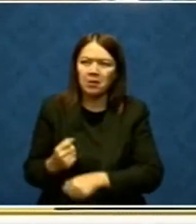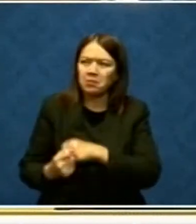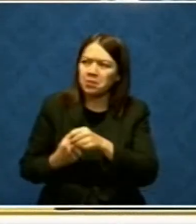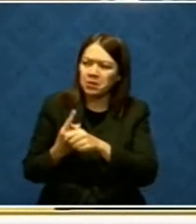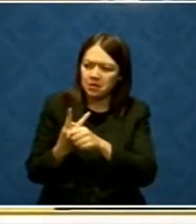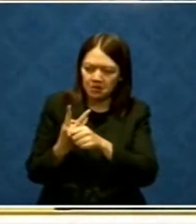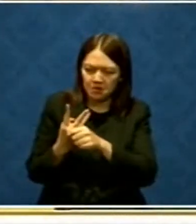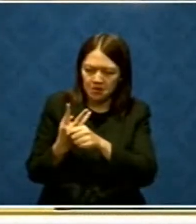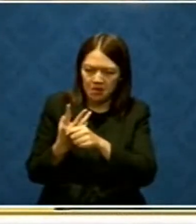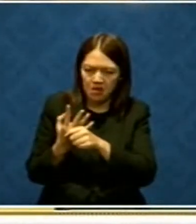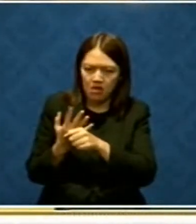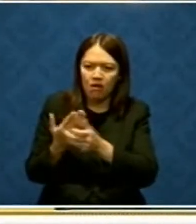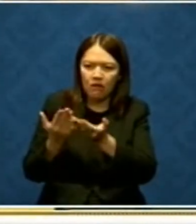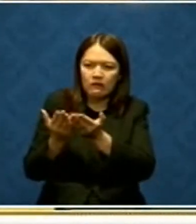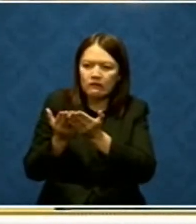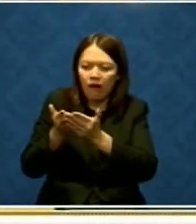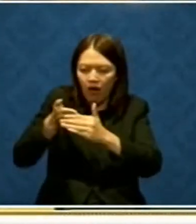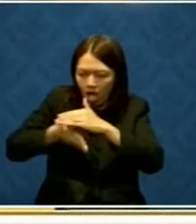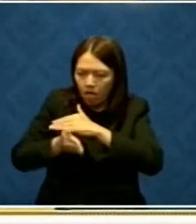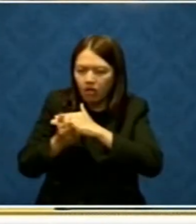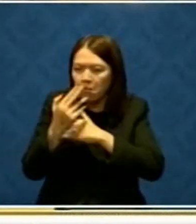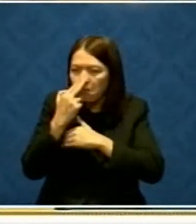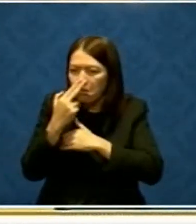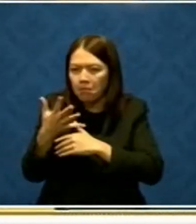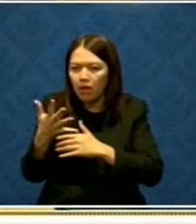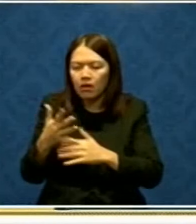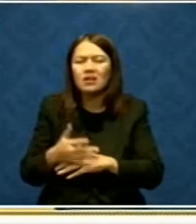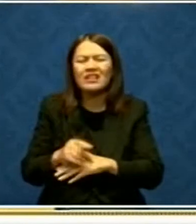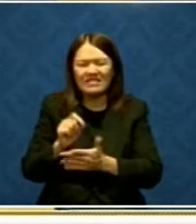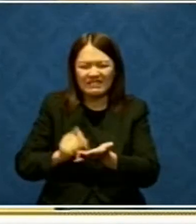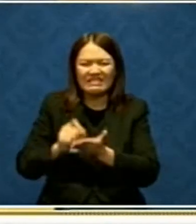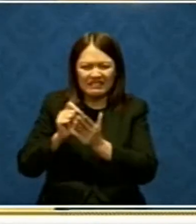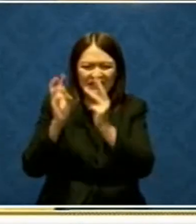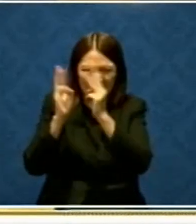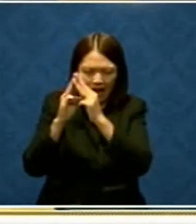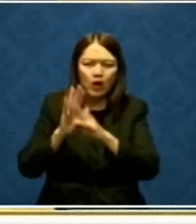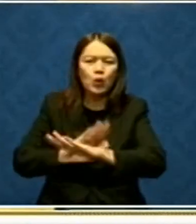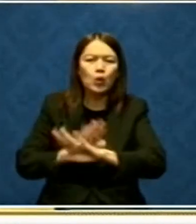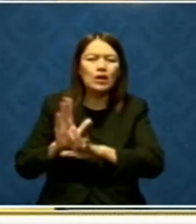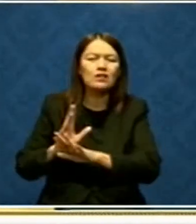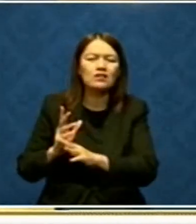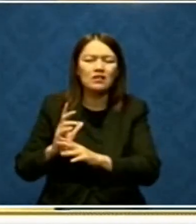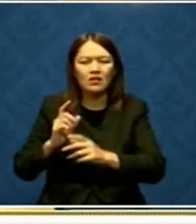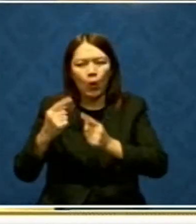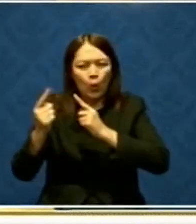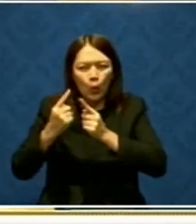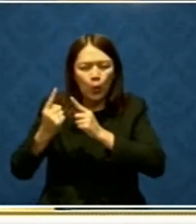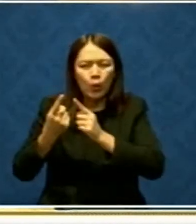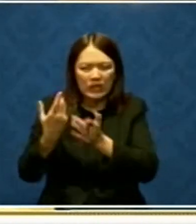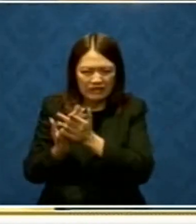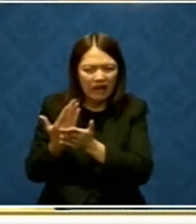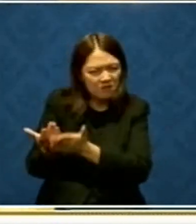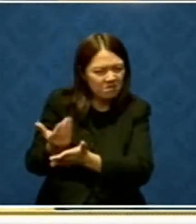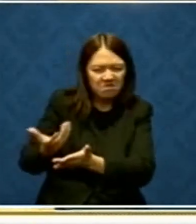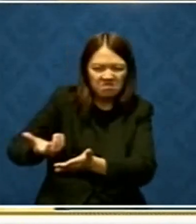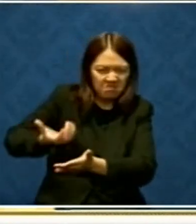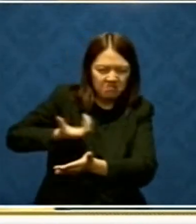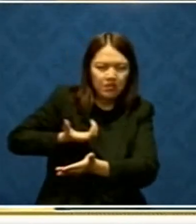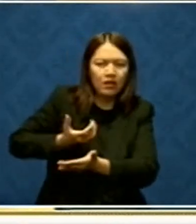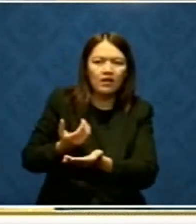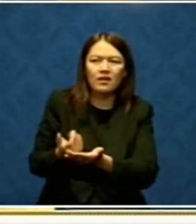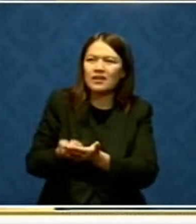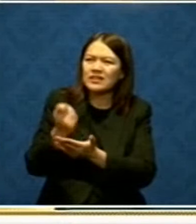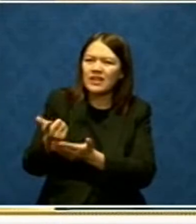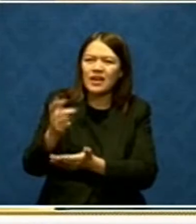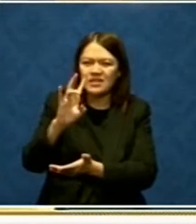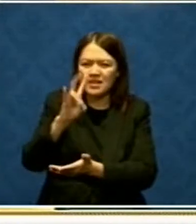ครับเนี่ยเรือยังไม่เห็นเลยควรจะยกเลิกสัญญาแล้วก็ขอค่าชดเชยต่อรองอะไรก็ได้หรือจะเอาเงินที่จ่ายไปแล้ว